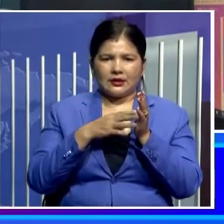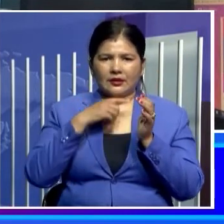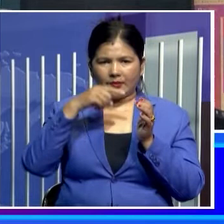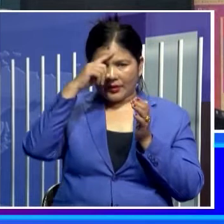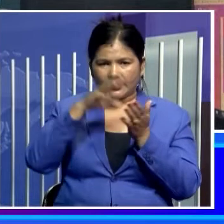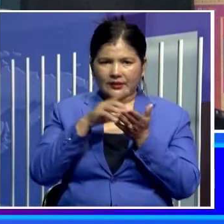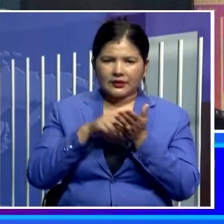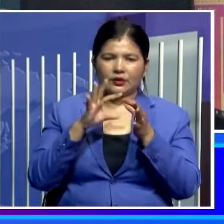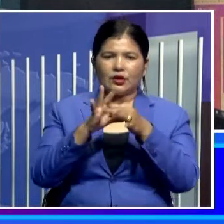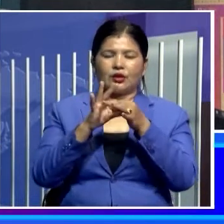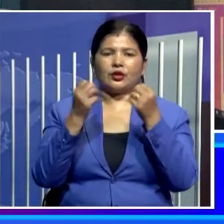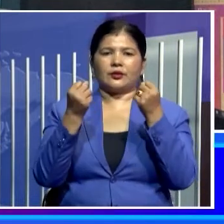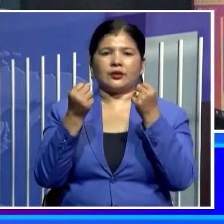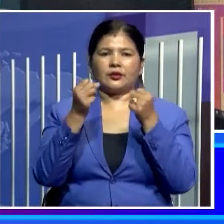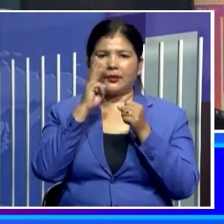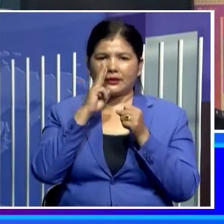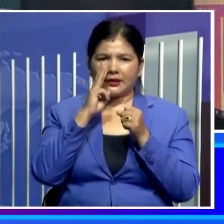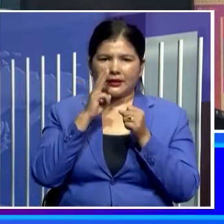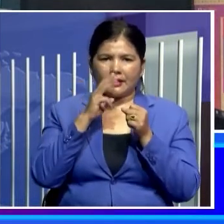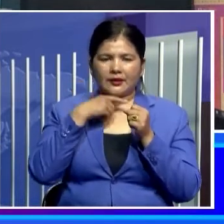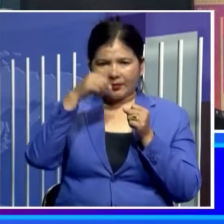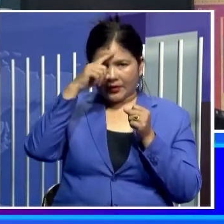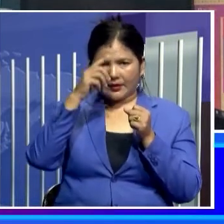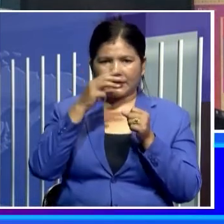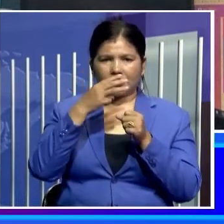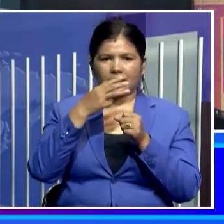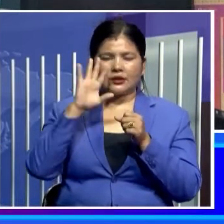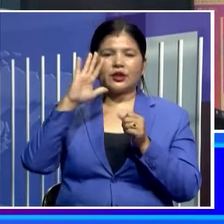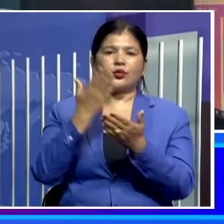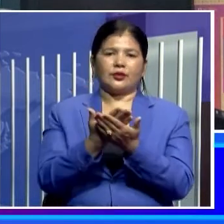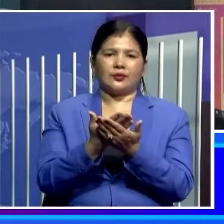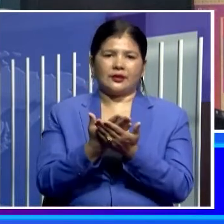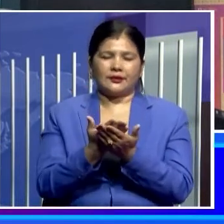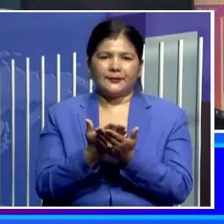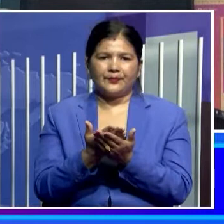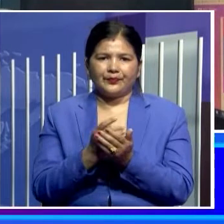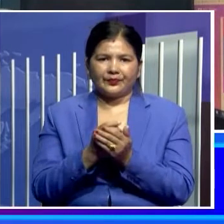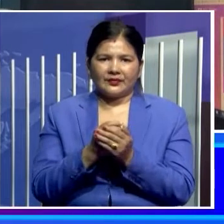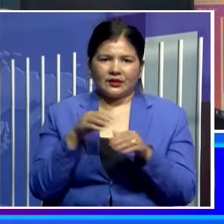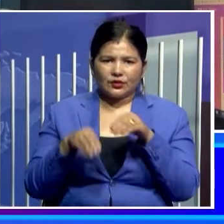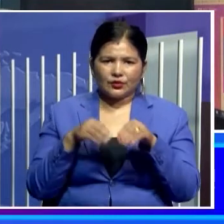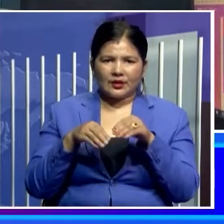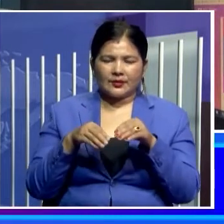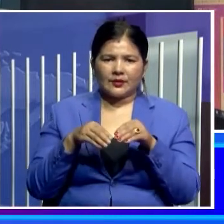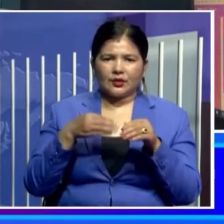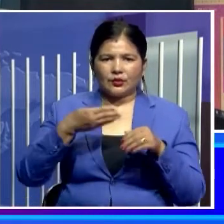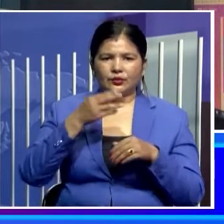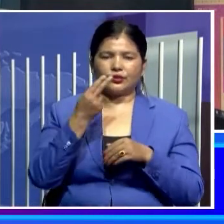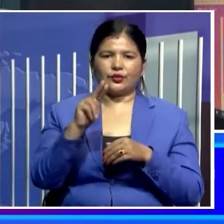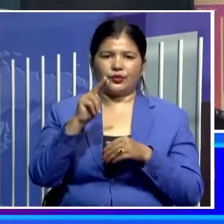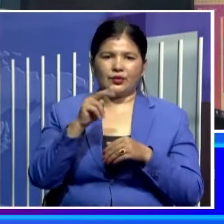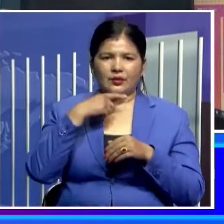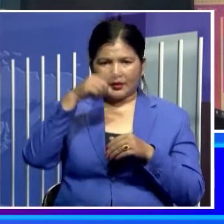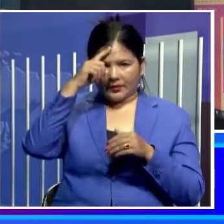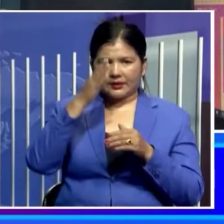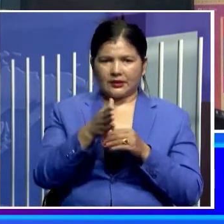गठबन्धनमा चाहिँ माओवादीका उम्मेदवार चाहिँ चुनावी मैदानमा हुनुहुन्थ्यो र माओवादीले